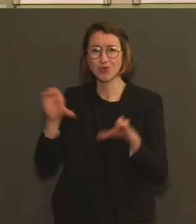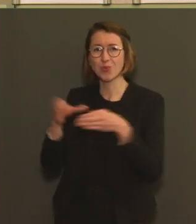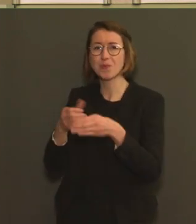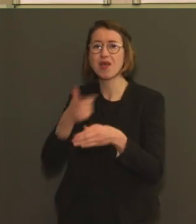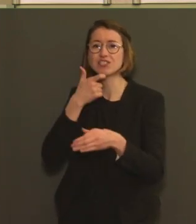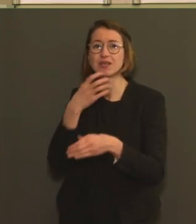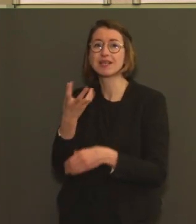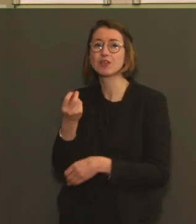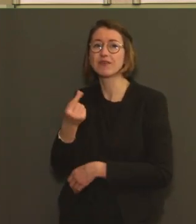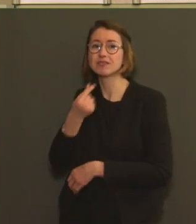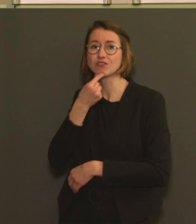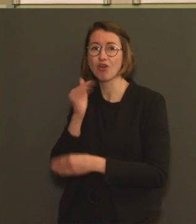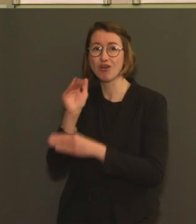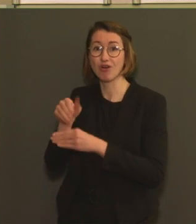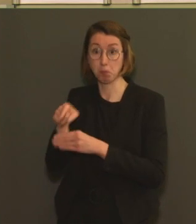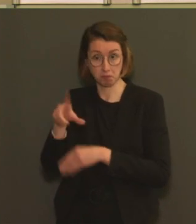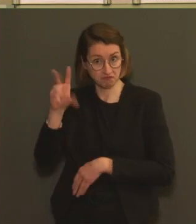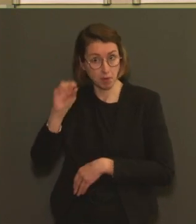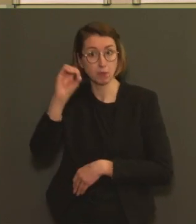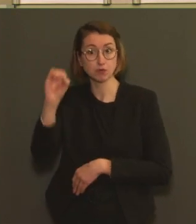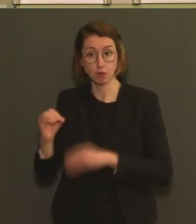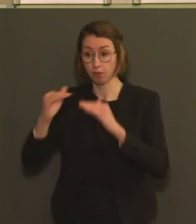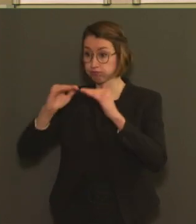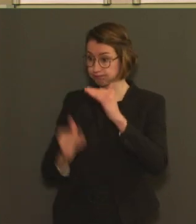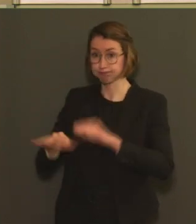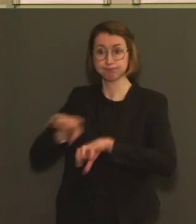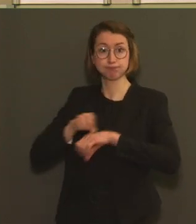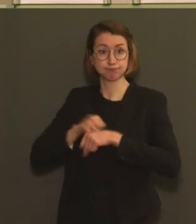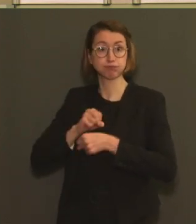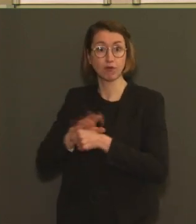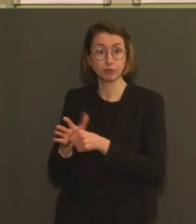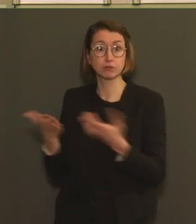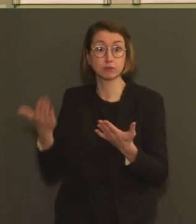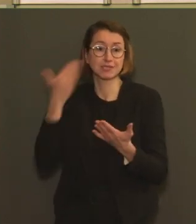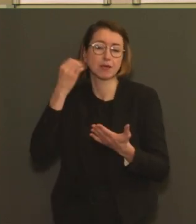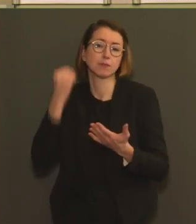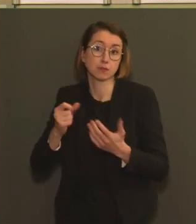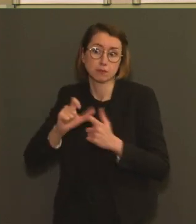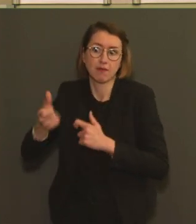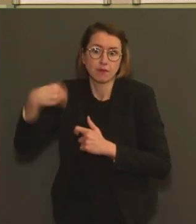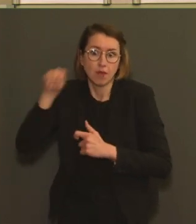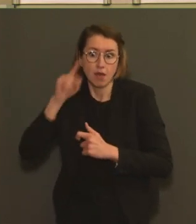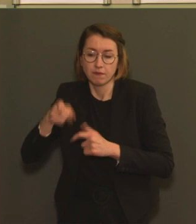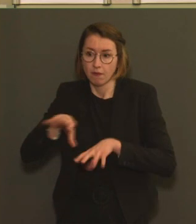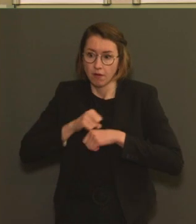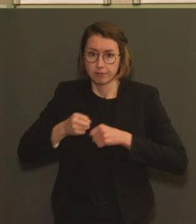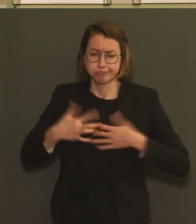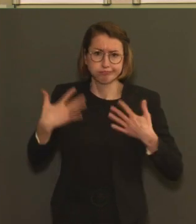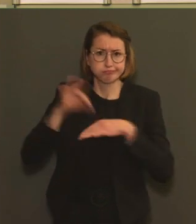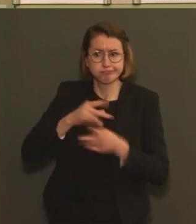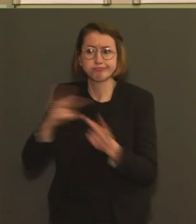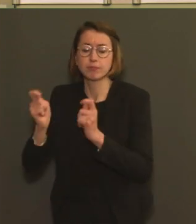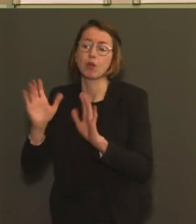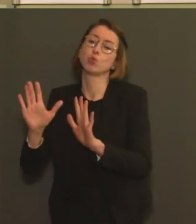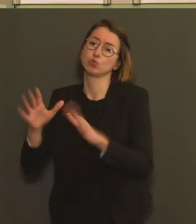de 80 ans, donc ceux qui sont le plus exposés à des formes sévères de la pathologie, mais par contre une augmentation chez les